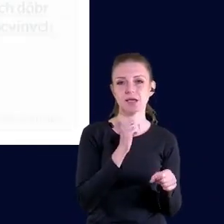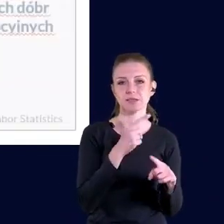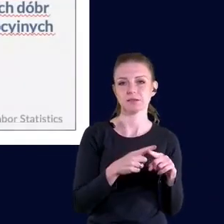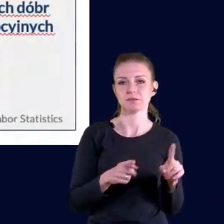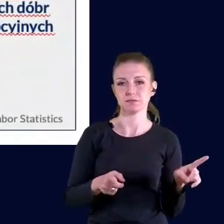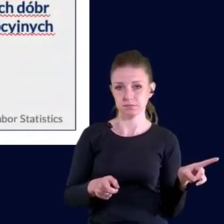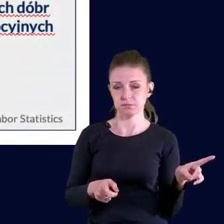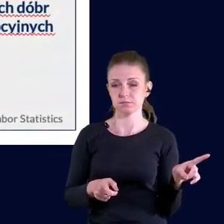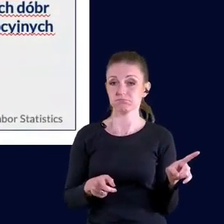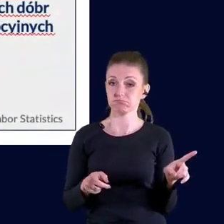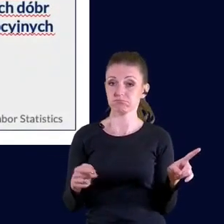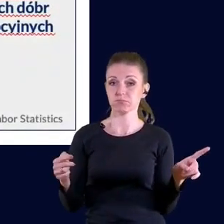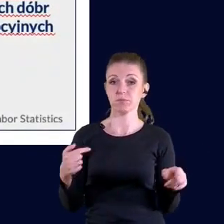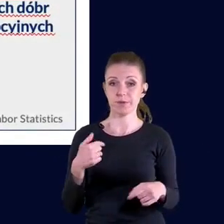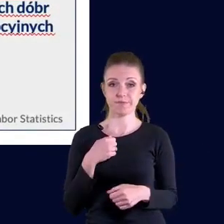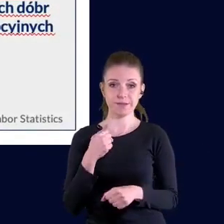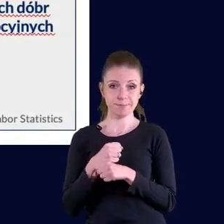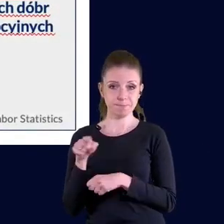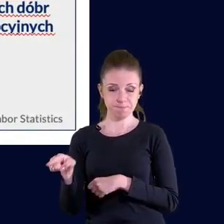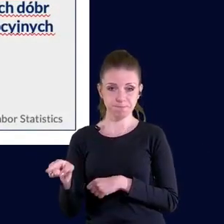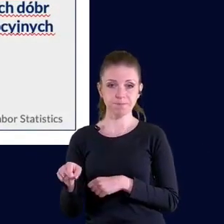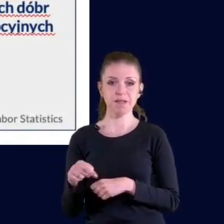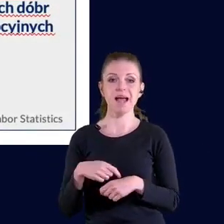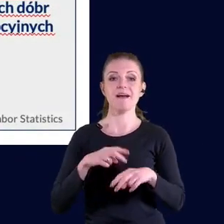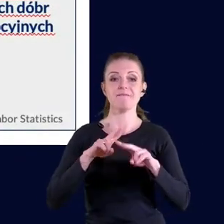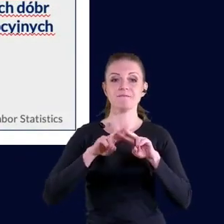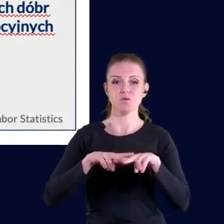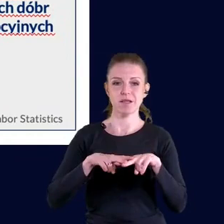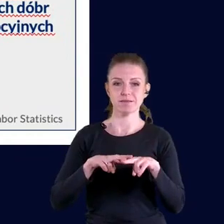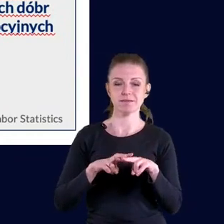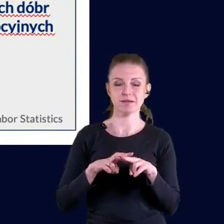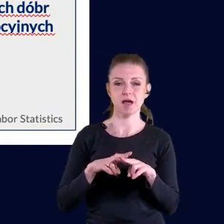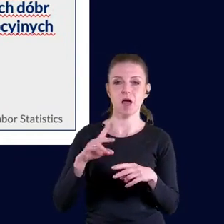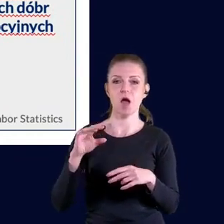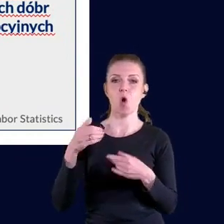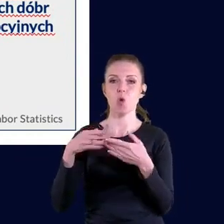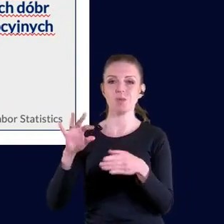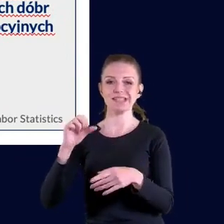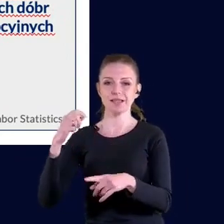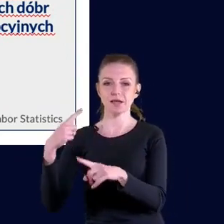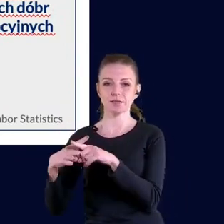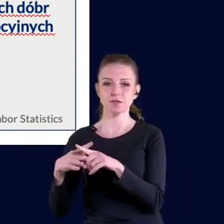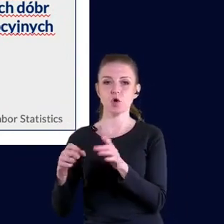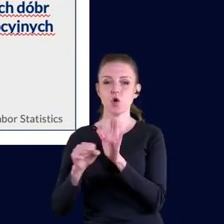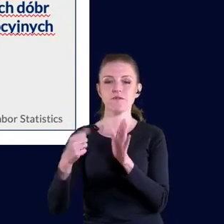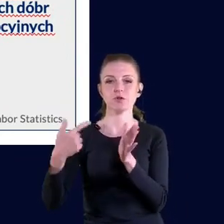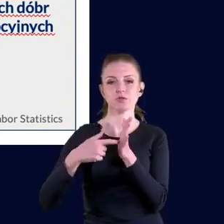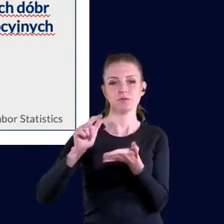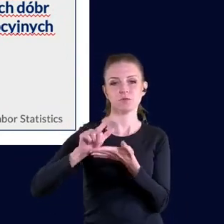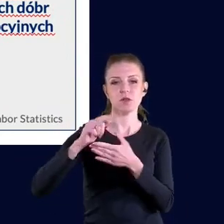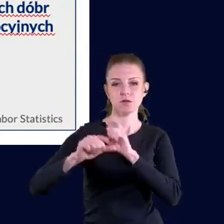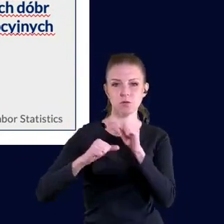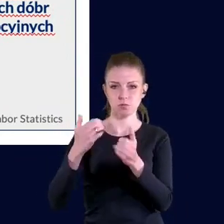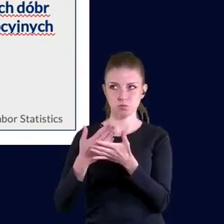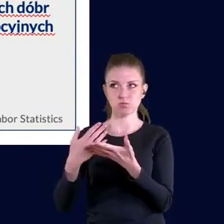slajd h&m Fundacja openstack od 2012 roku czyli od dziewięciu lat